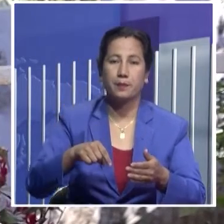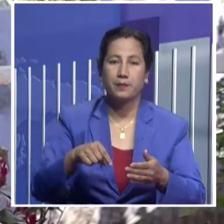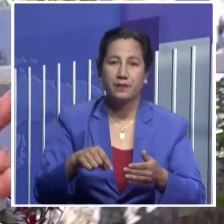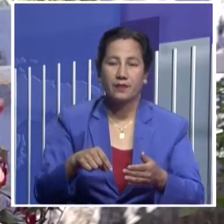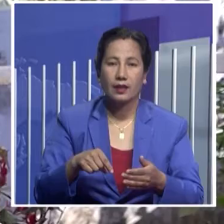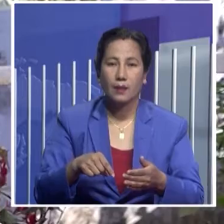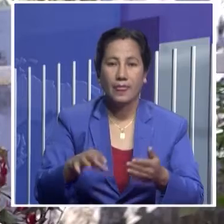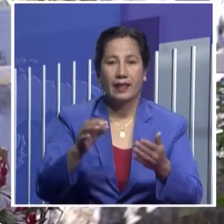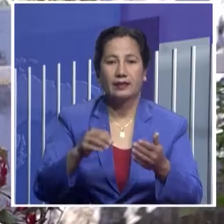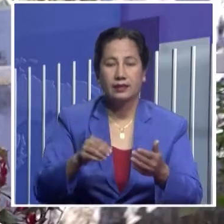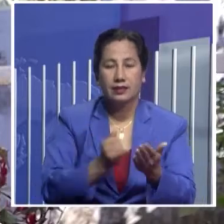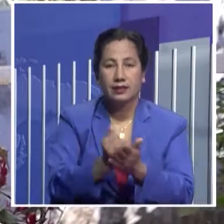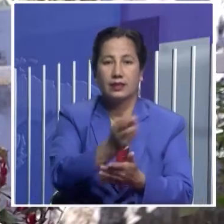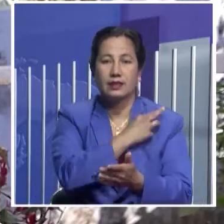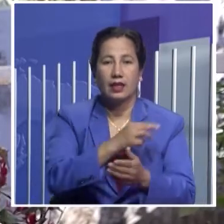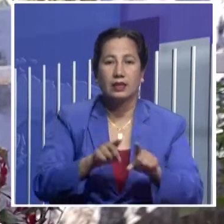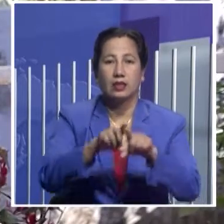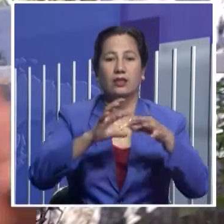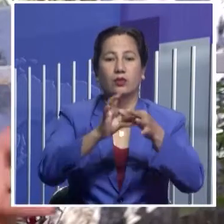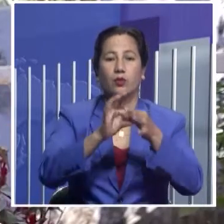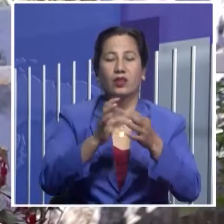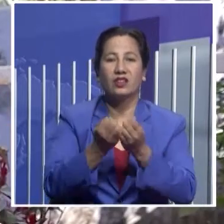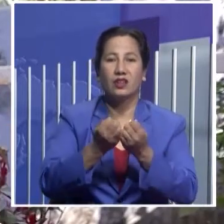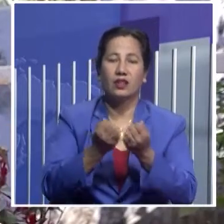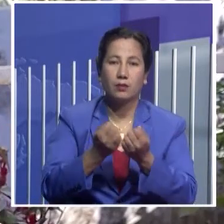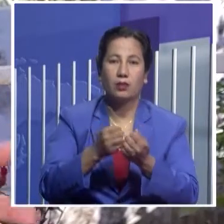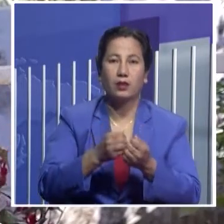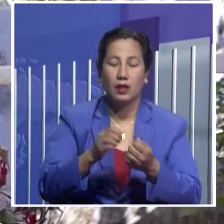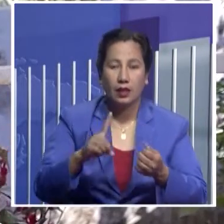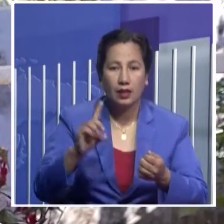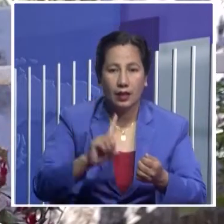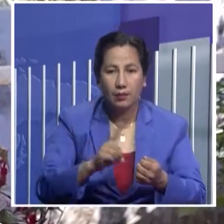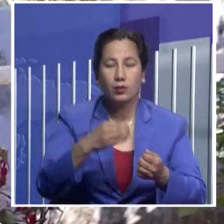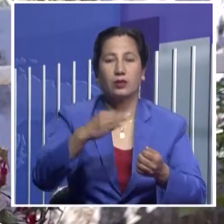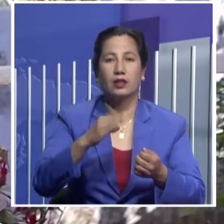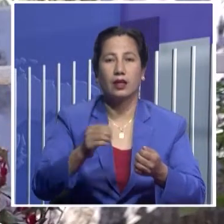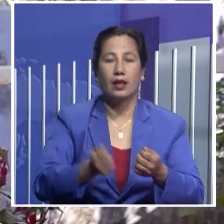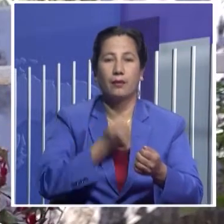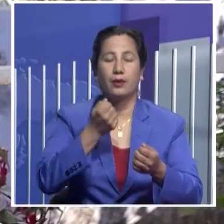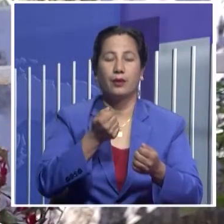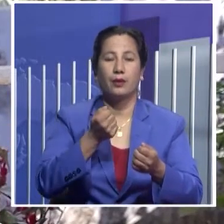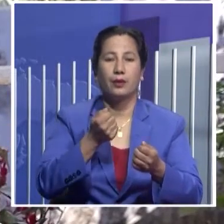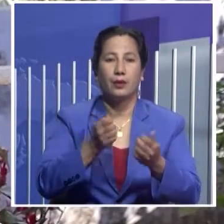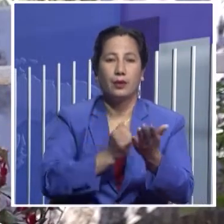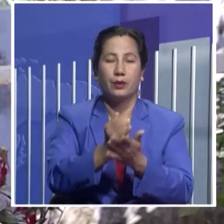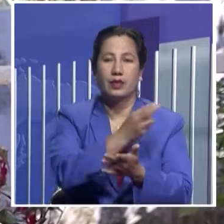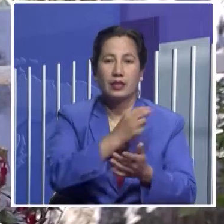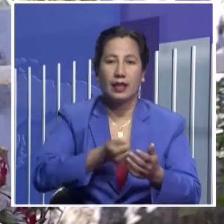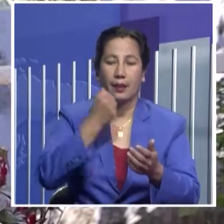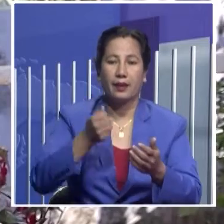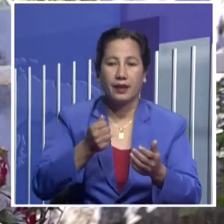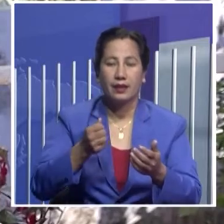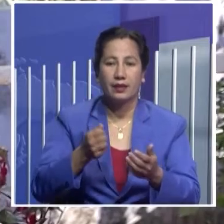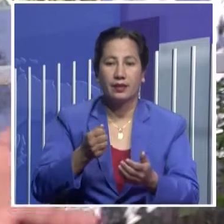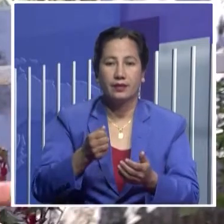यो किसानसँग समन्वय गरेर काम गरिदिएको भए एकदम सहज तरिकाले हाम्रो किसानहरू आफै खेती गरेर